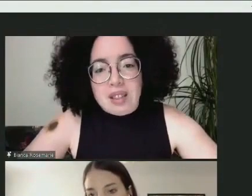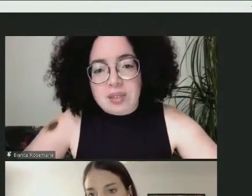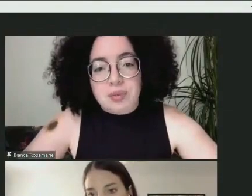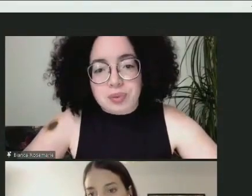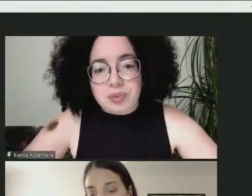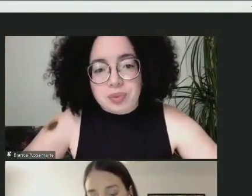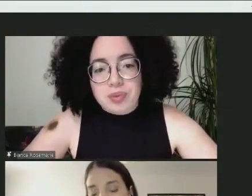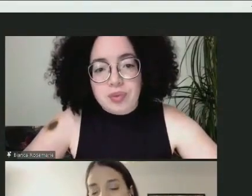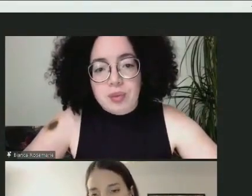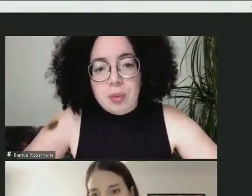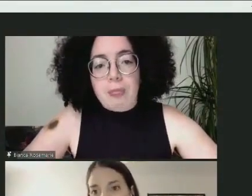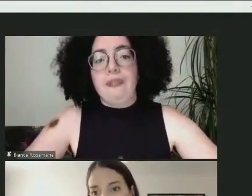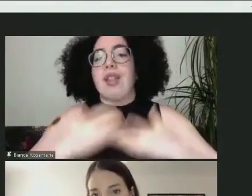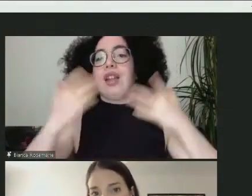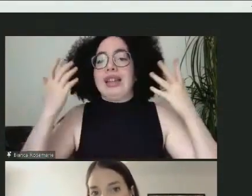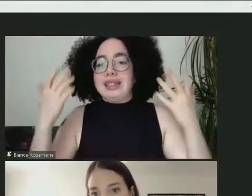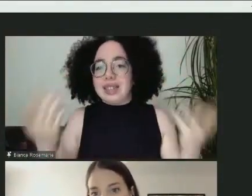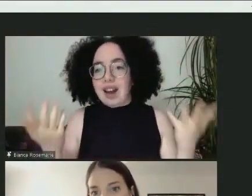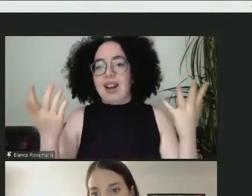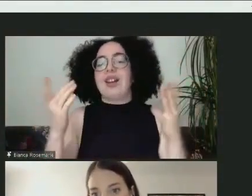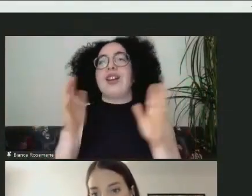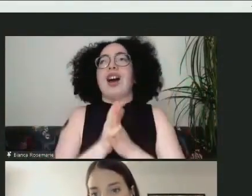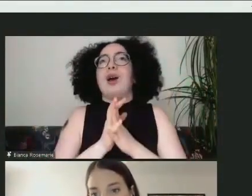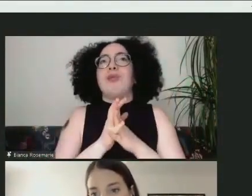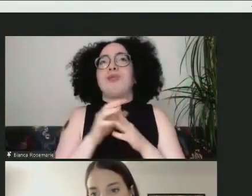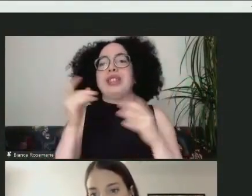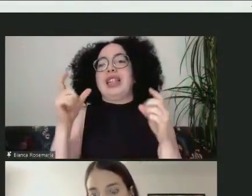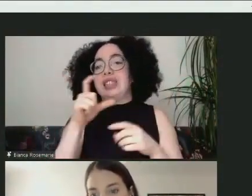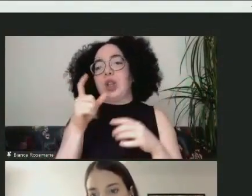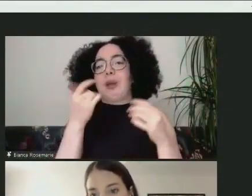und so ist es halt.